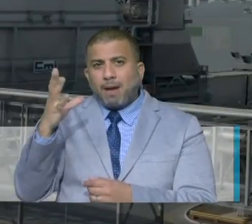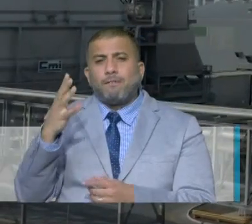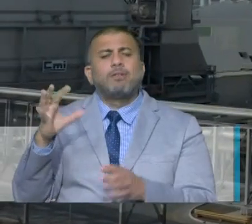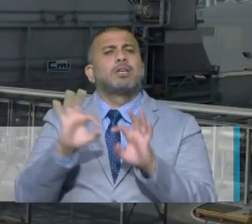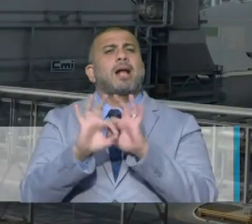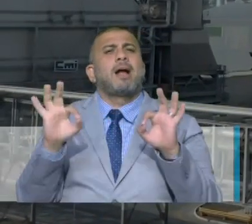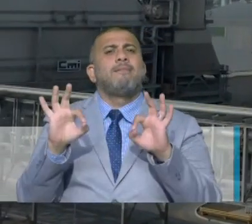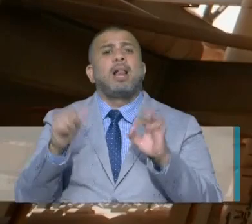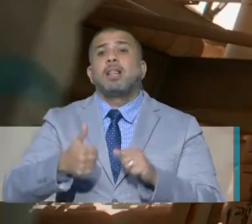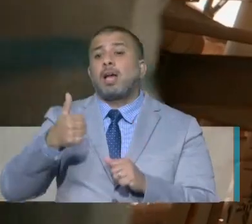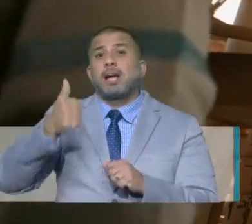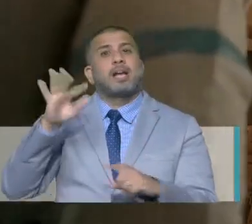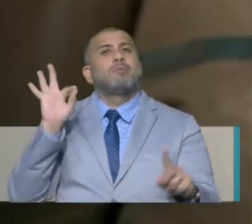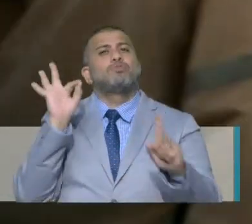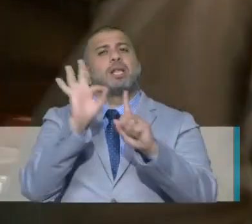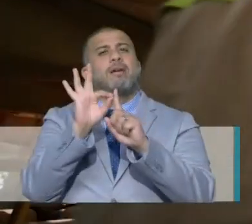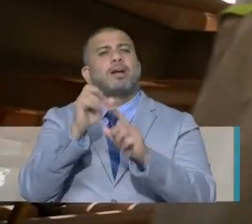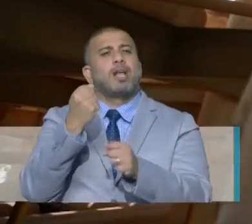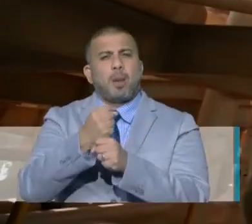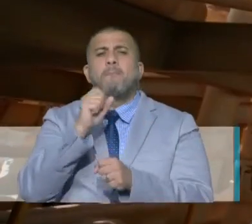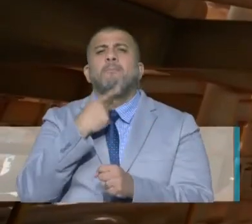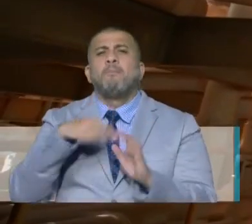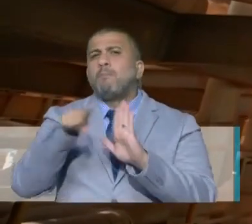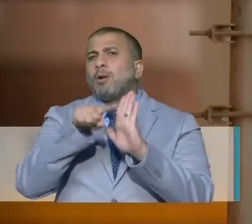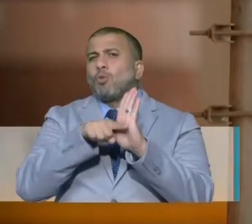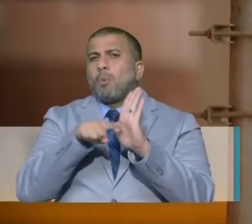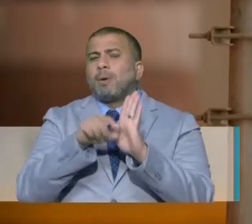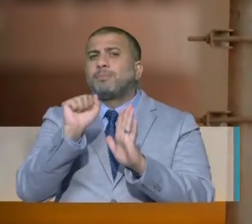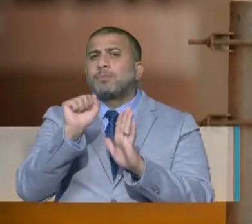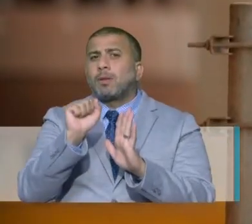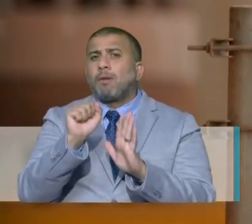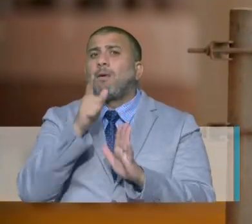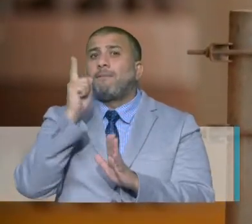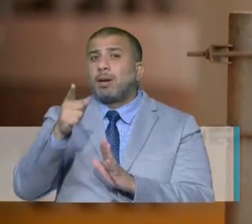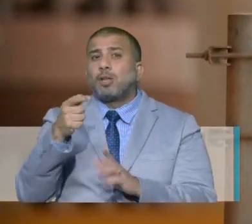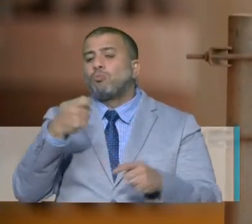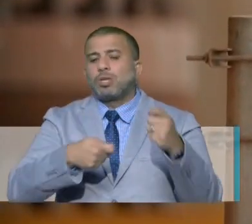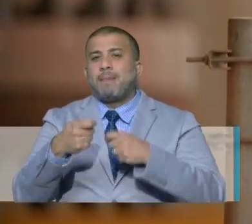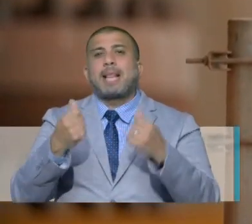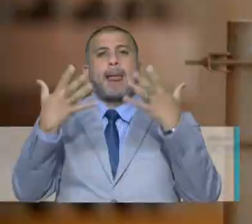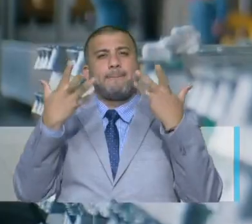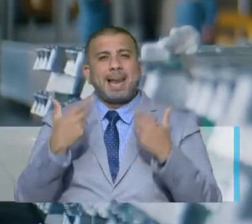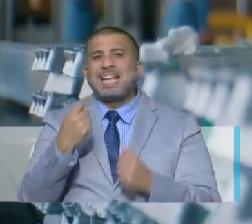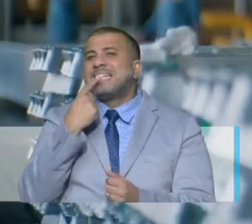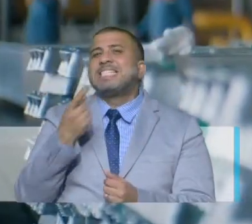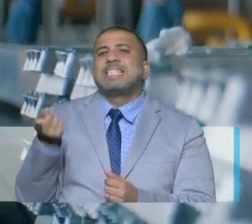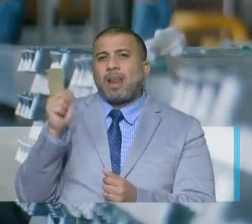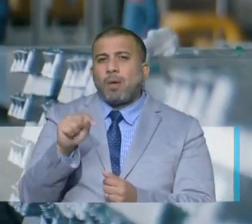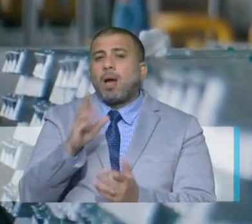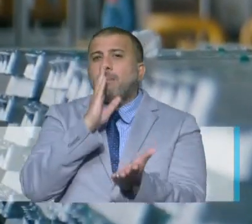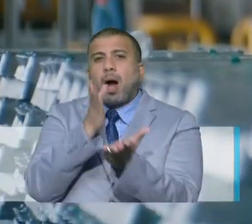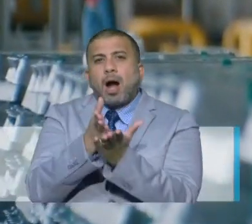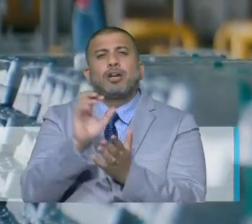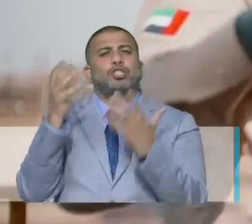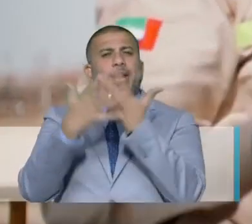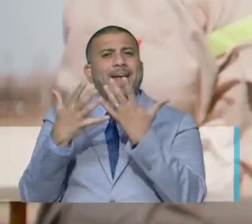يمنحها فرصه كافيه لتحقيق المستهدفات المطلوبه منها ومن المقرر فرض مساهمات ماليه